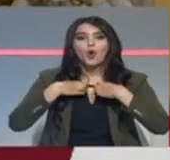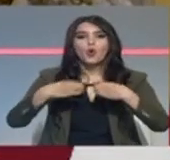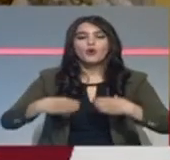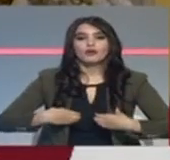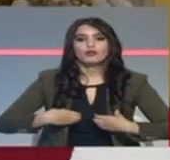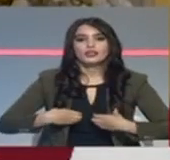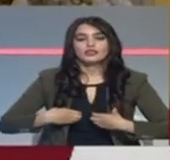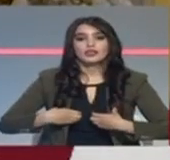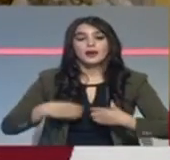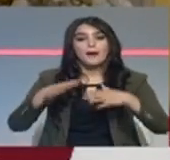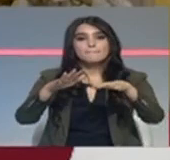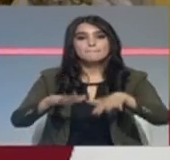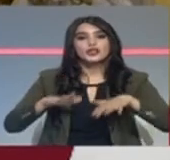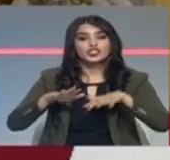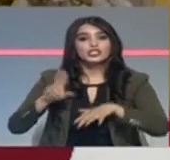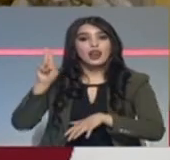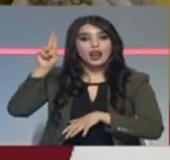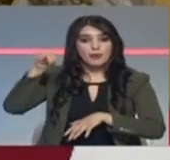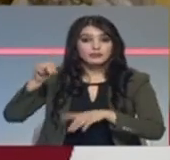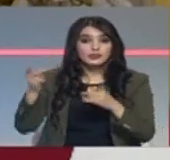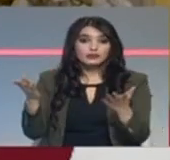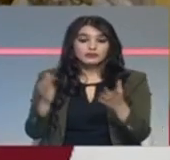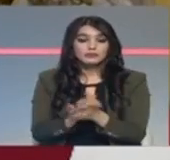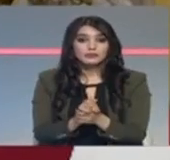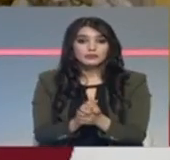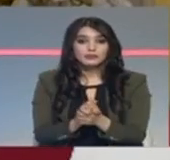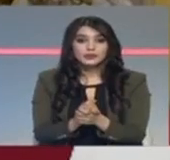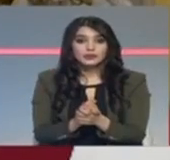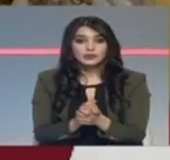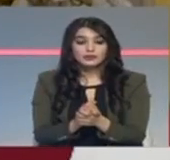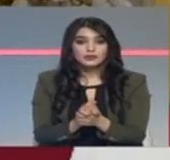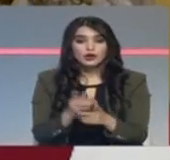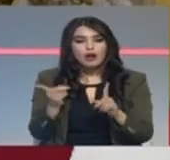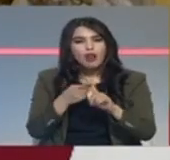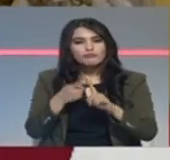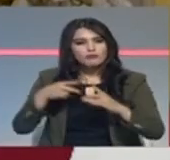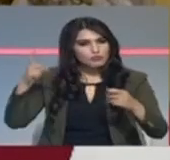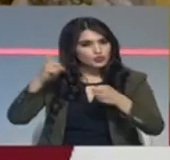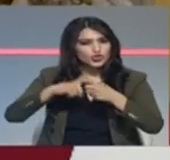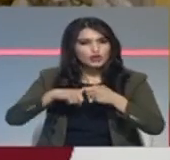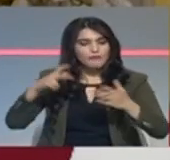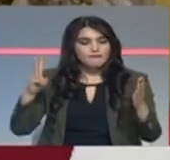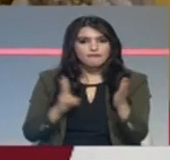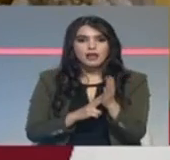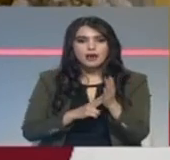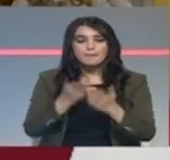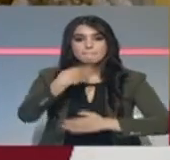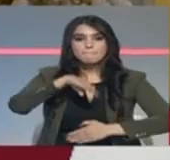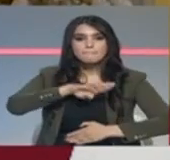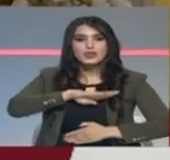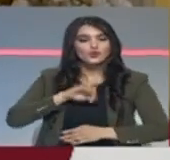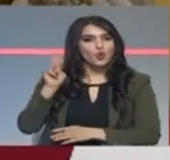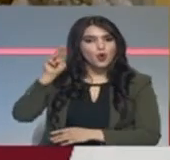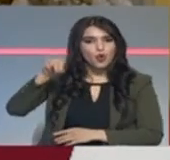مجلس الامن وب مساهماتها في مجال اه تفعيل دور الامم المتحده في